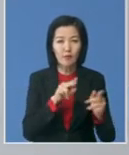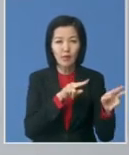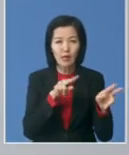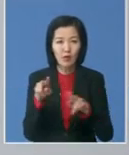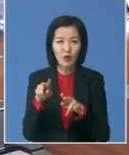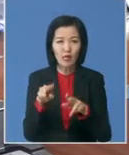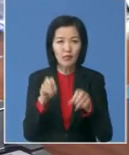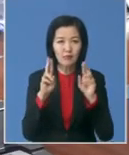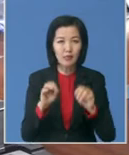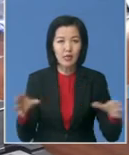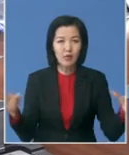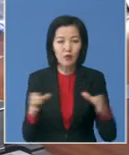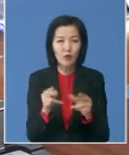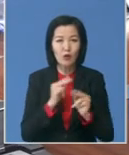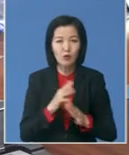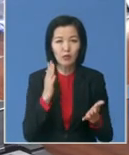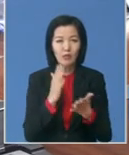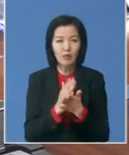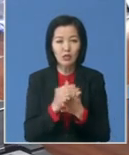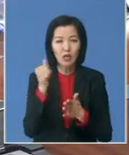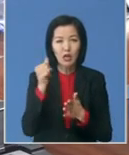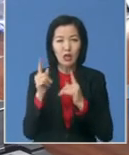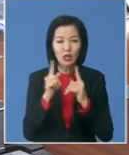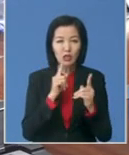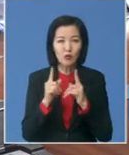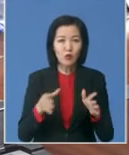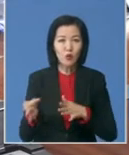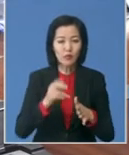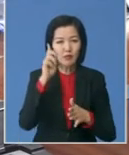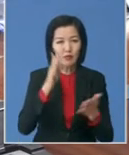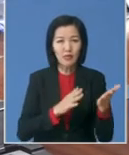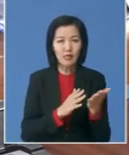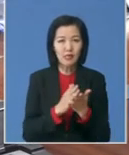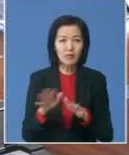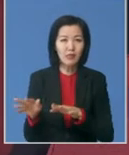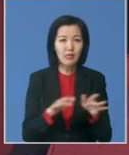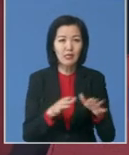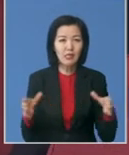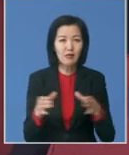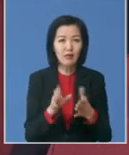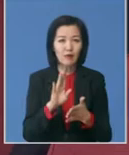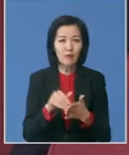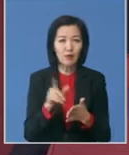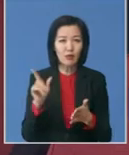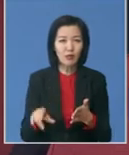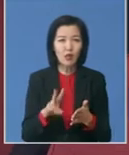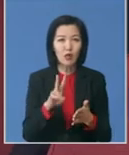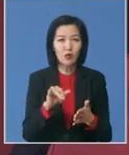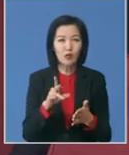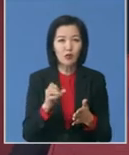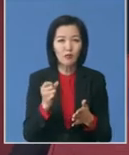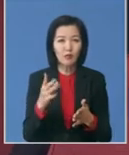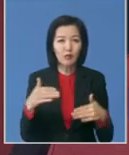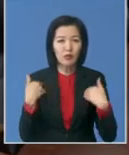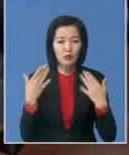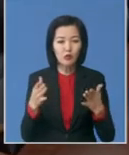алған арнайы топ жұмыс істеп жатыр. Жиын соңынан облыстық мемлекеттік қызмет істері департаментінің басшысы Серікбай Нұрғисаев бірнеше